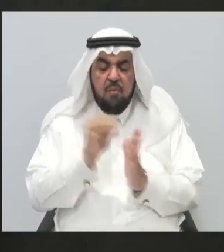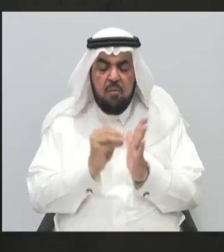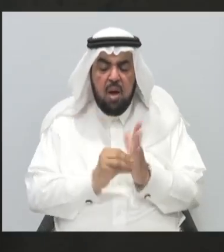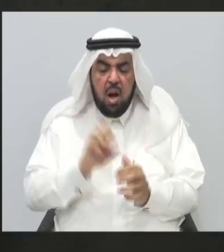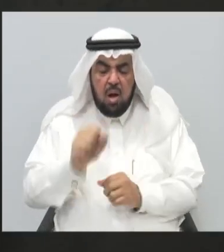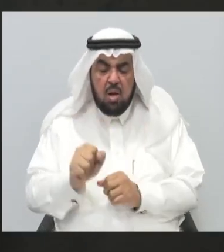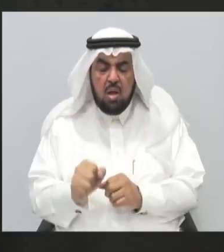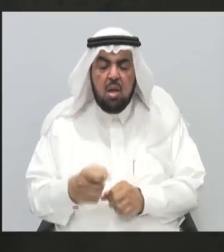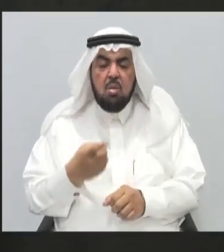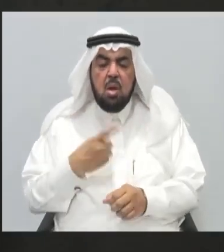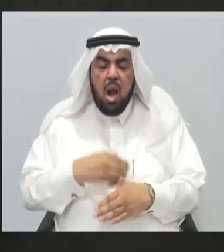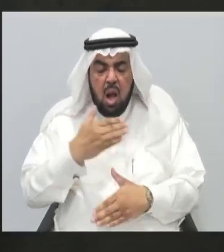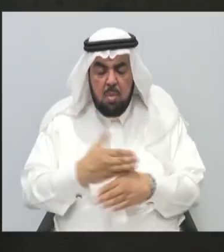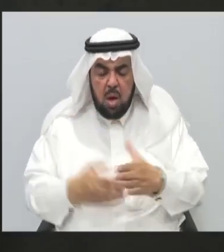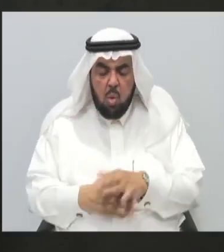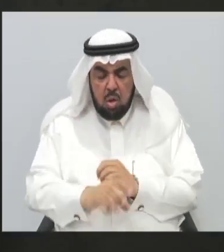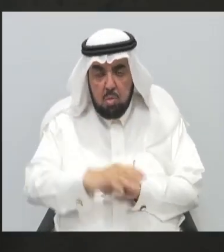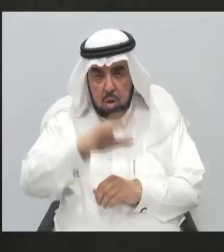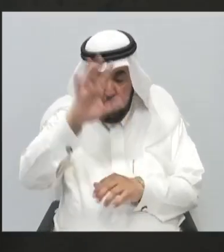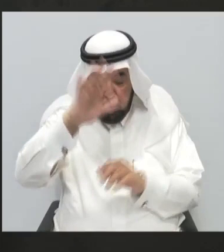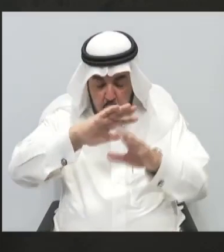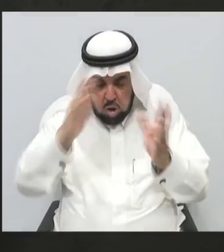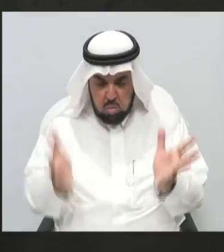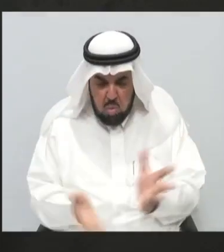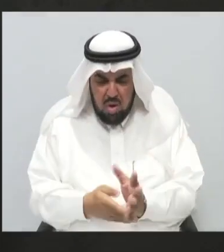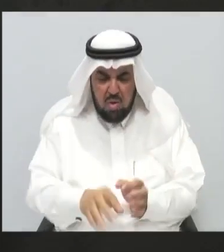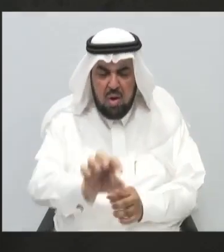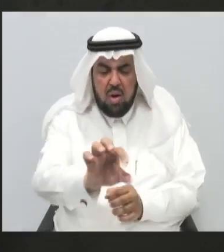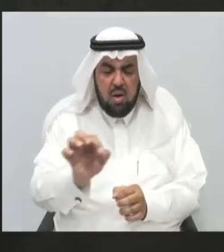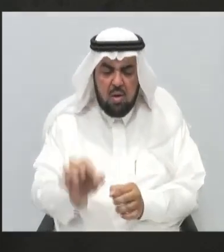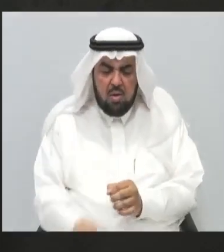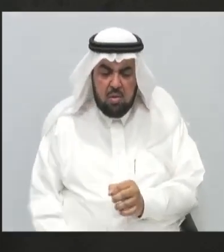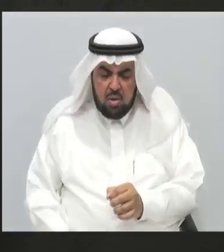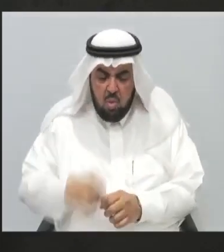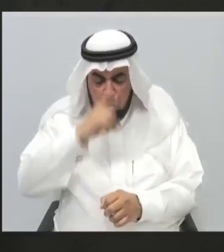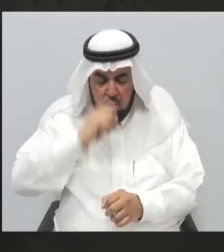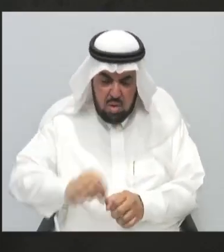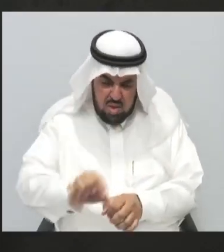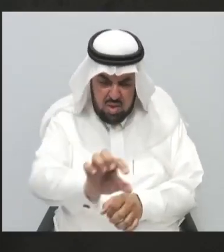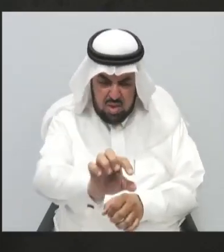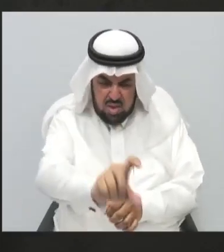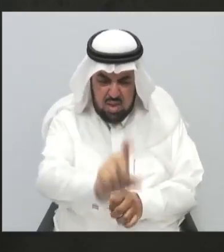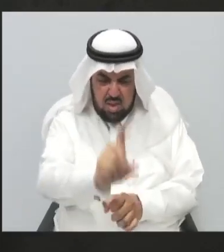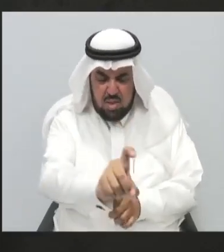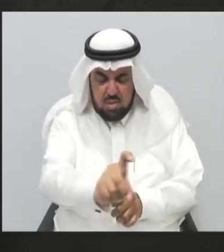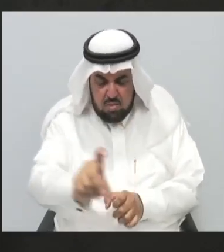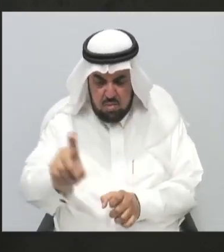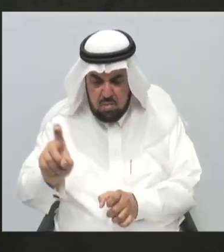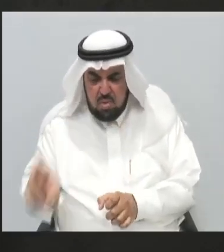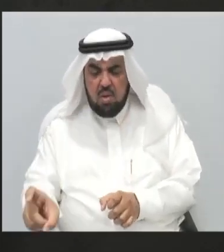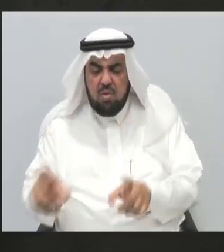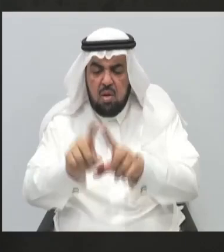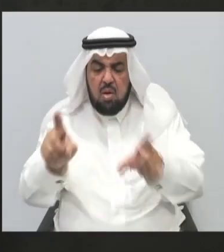باللب نه فتظهر لي مجموعه من اللبنات الاوامر ما عليه الا سحبها ووضعها في